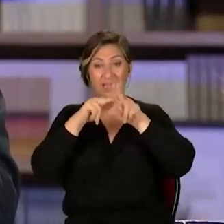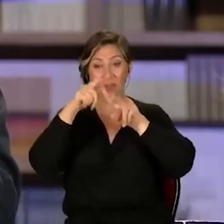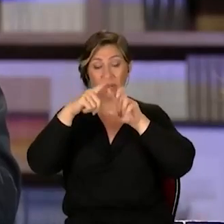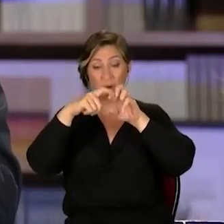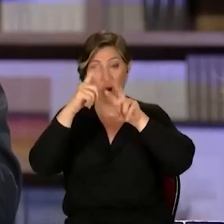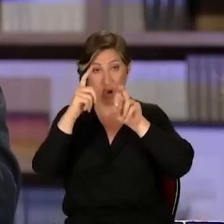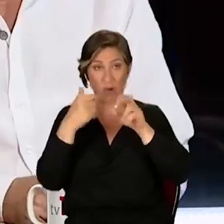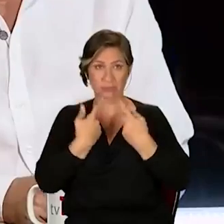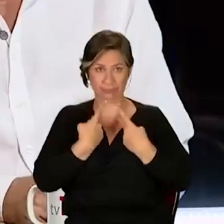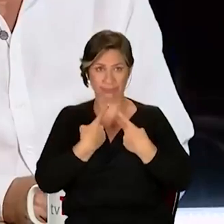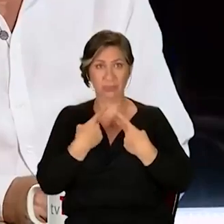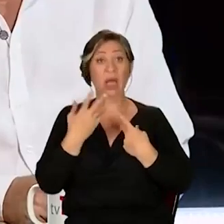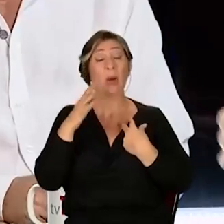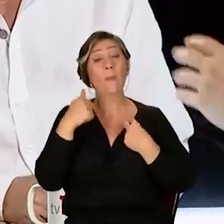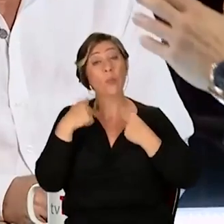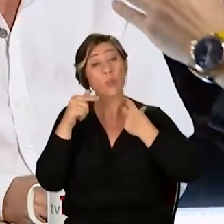bu acaba